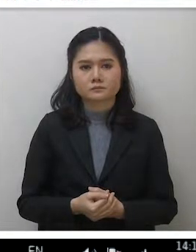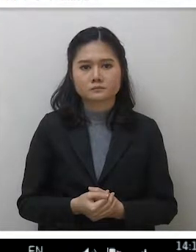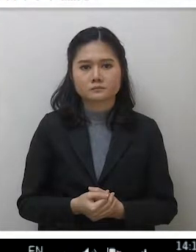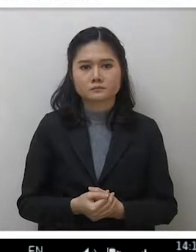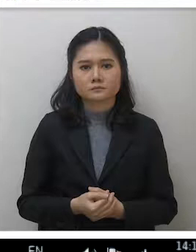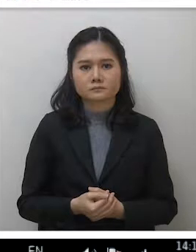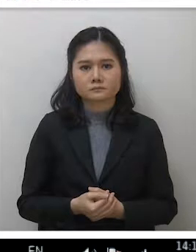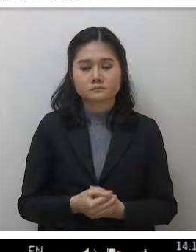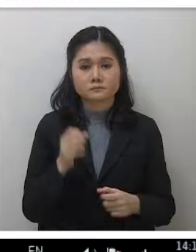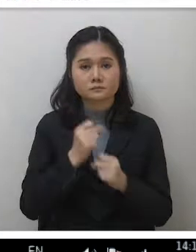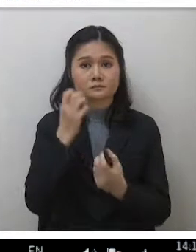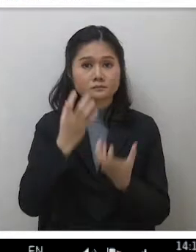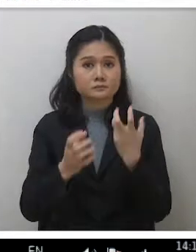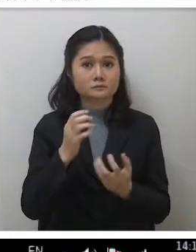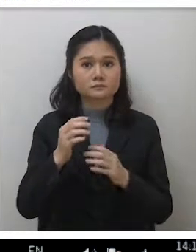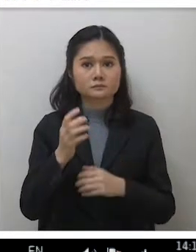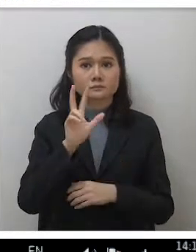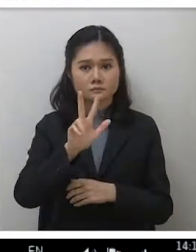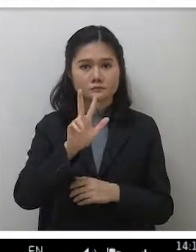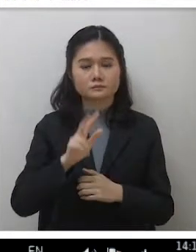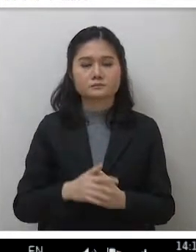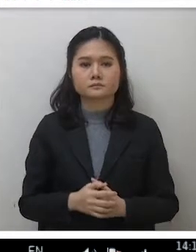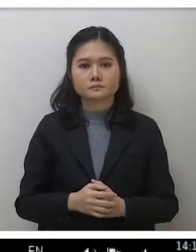3ค่าน้ำหนัก